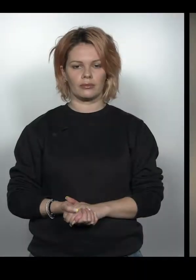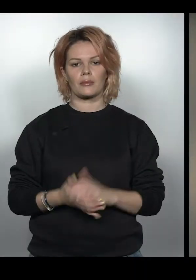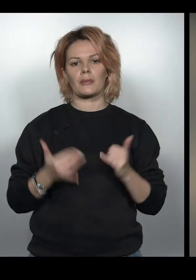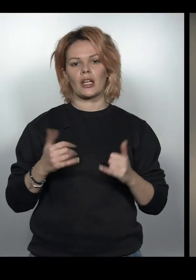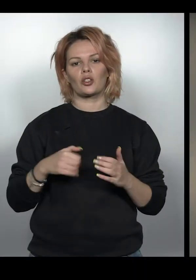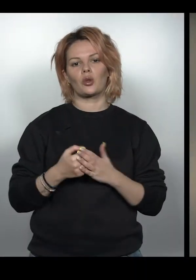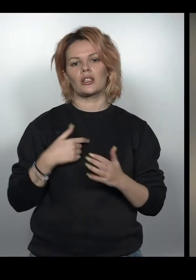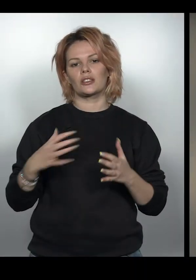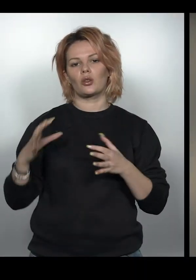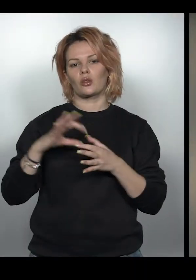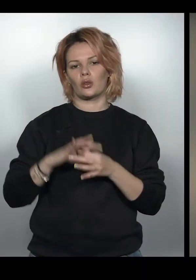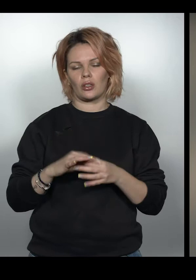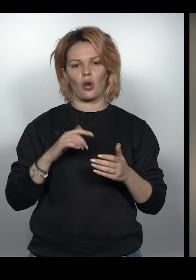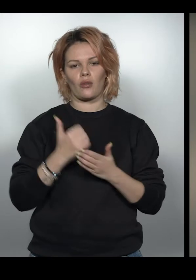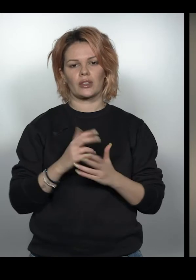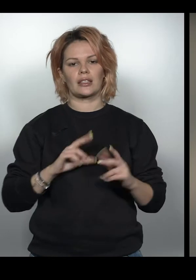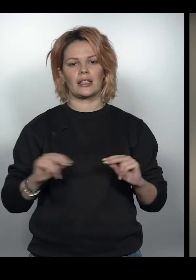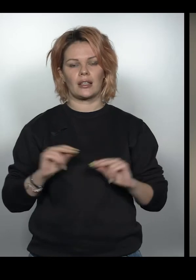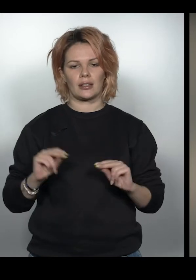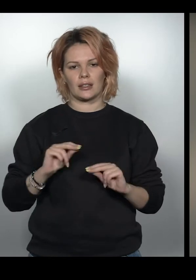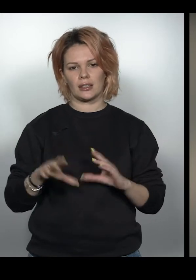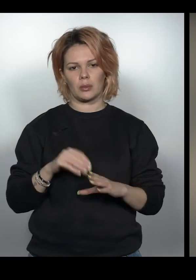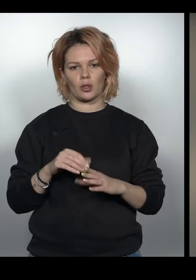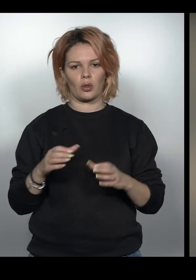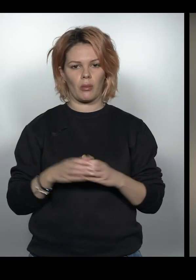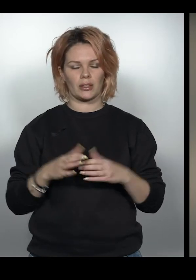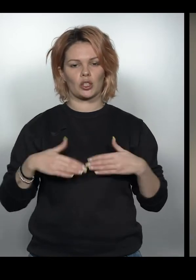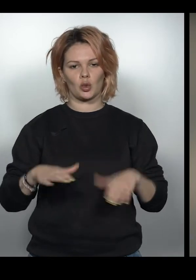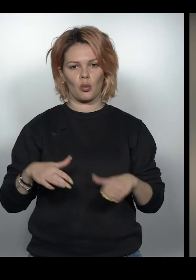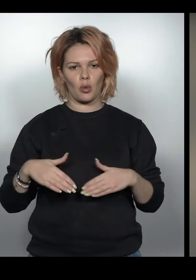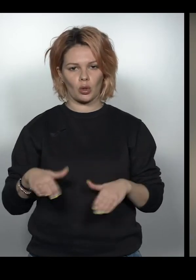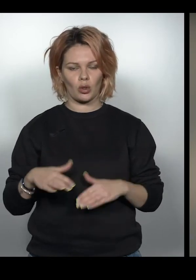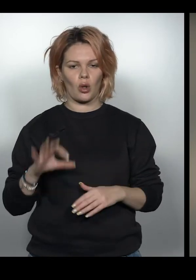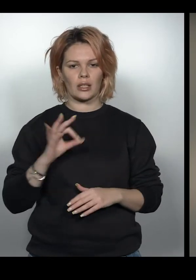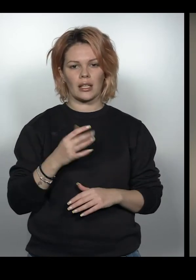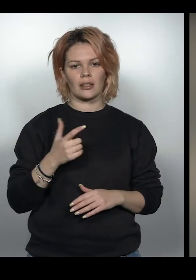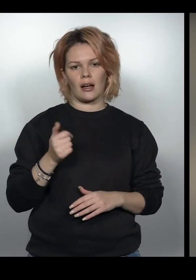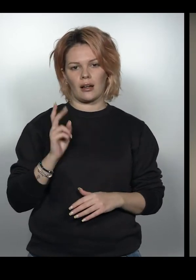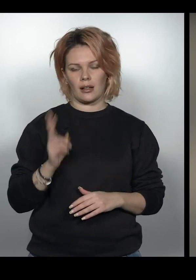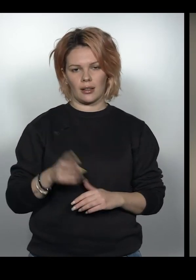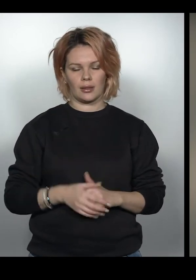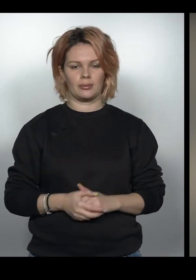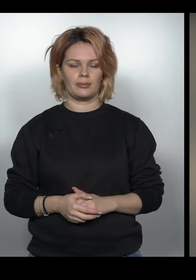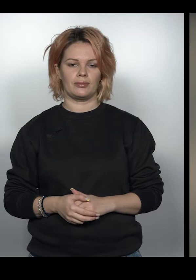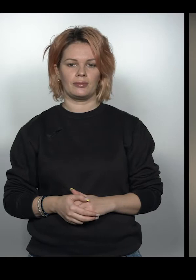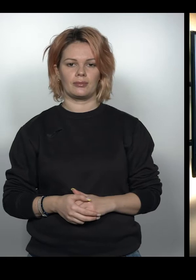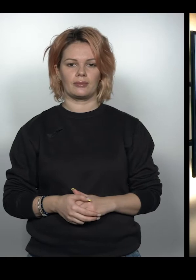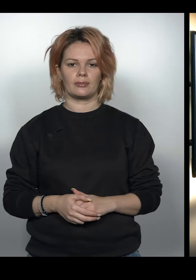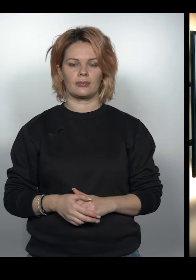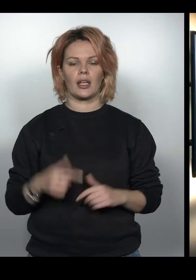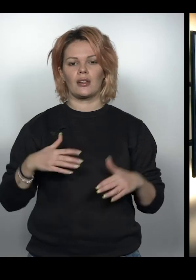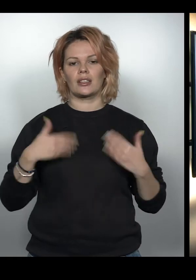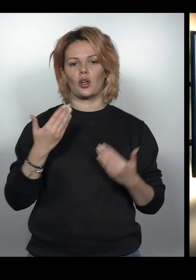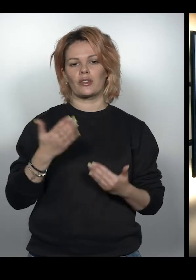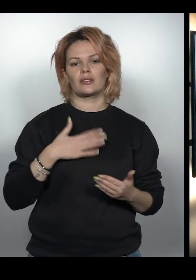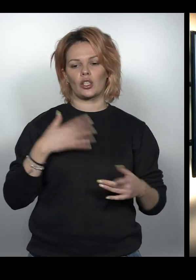А зараз до нас готова доєднатися головна тренерка збірної команди зі сноуборду Олександра Гак. Я